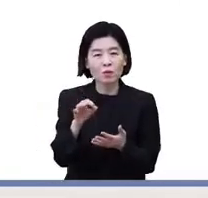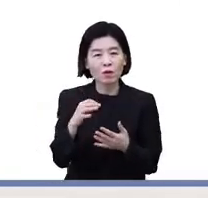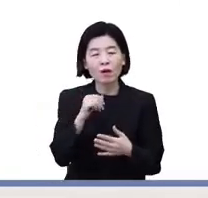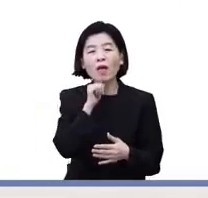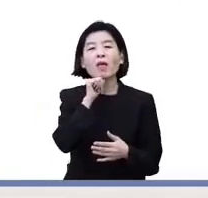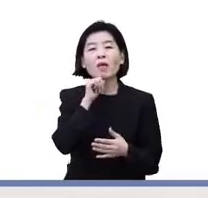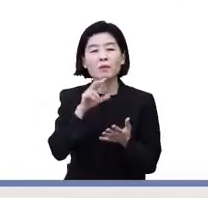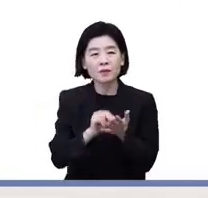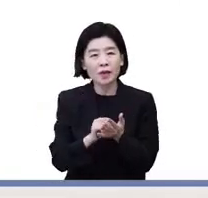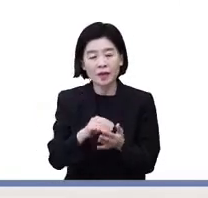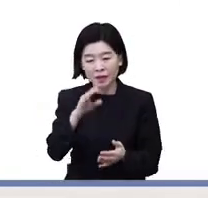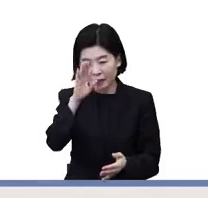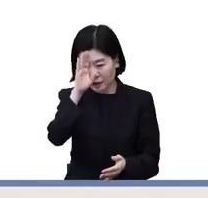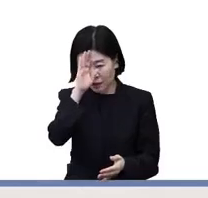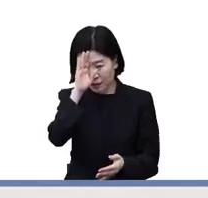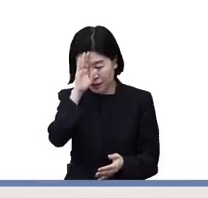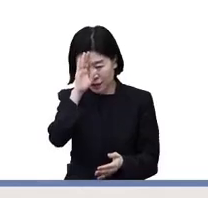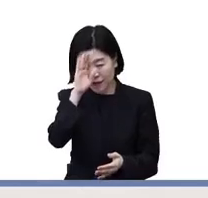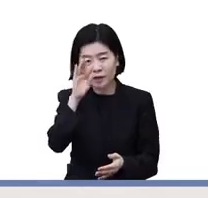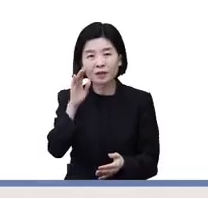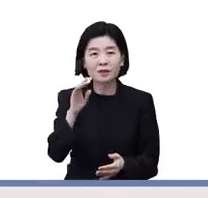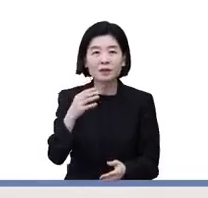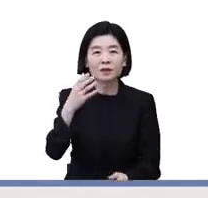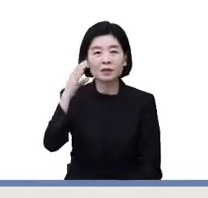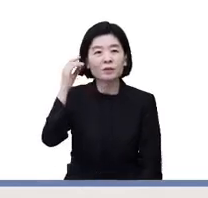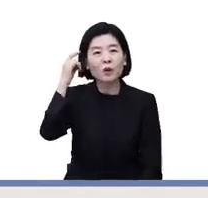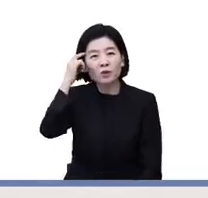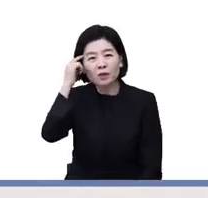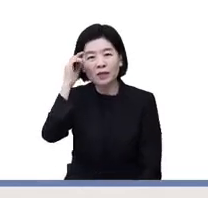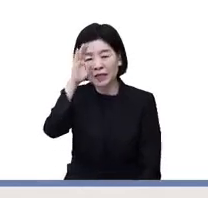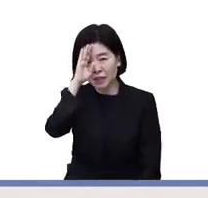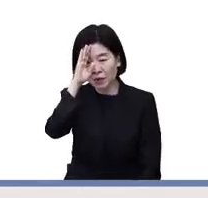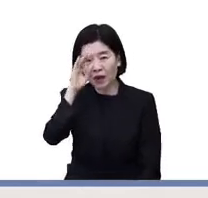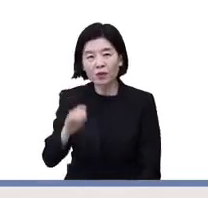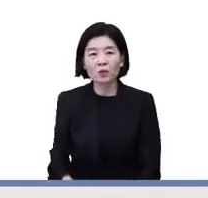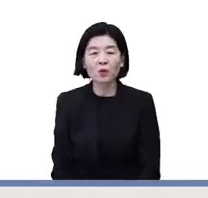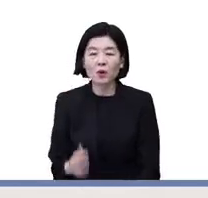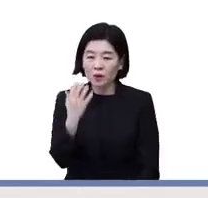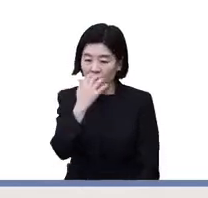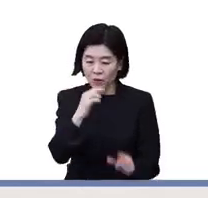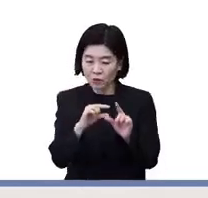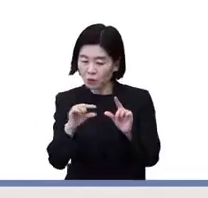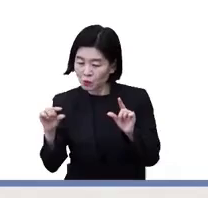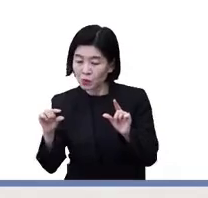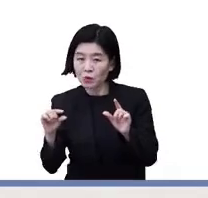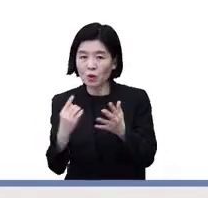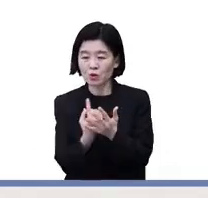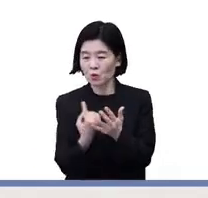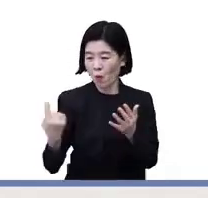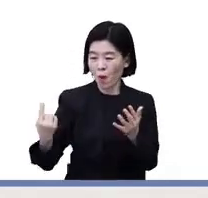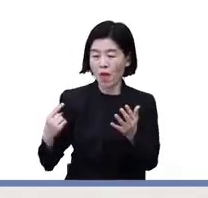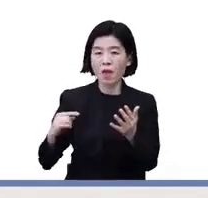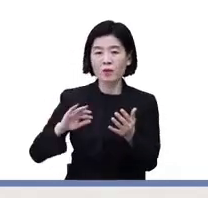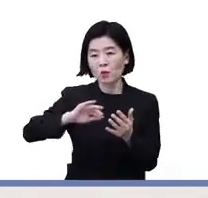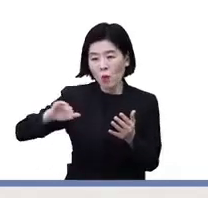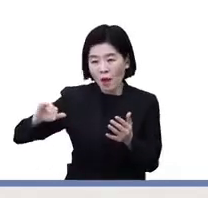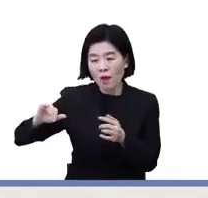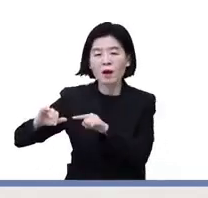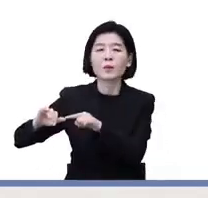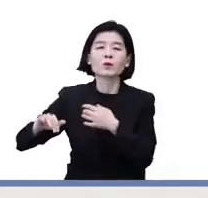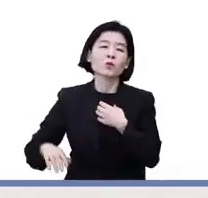그럴 수 있겠죠. 성소수자, 이렇게 좀 소외받으신 분들이 더 많이 위험군이고요.